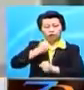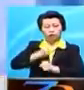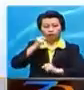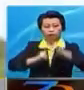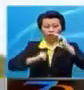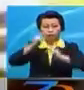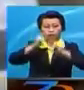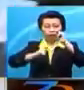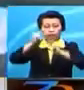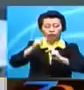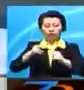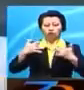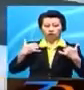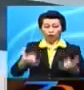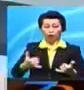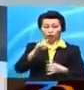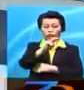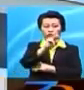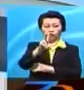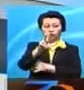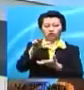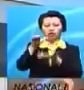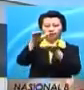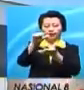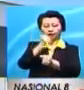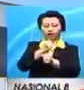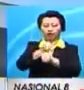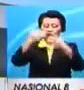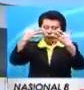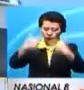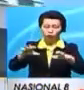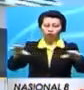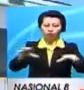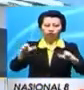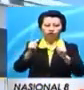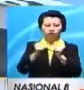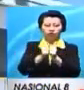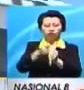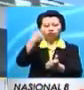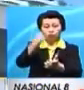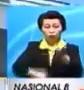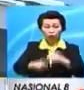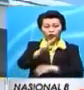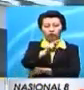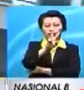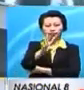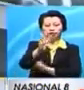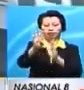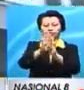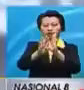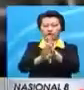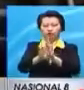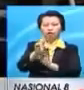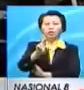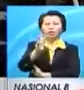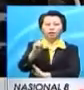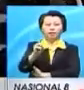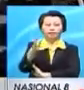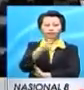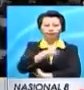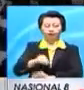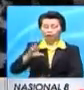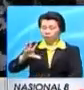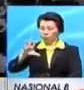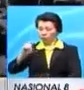pembinaan. Kini sebanyak 23 pakej kerja telah dilaksanakan dengan nilai RM24 bilion, manakala